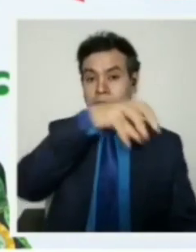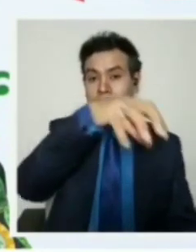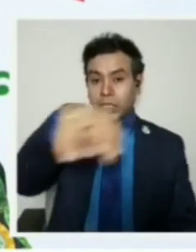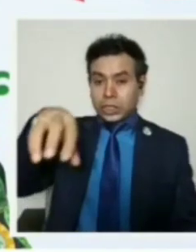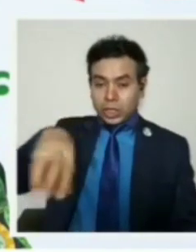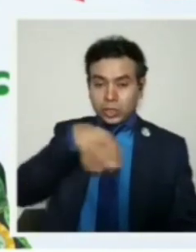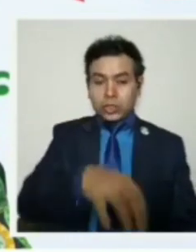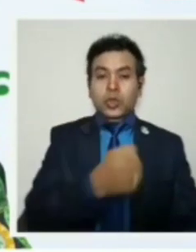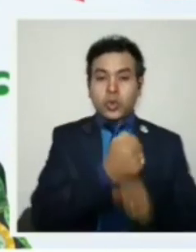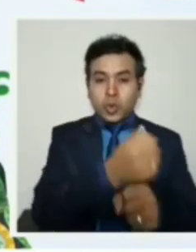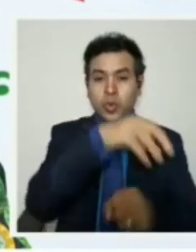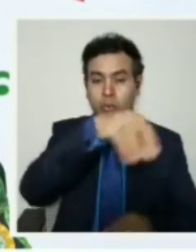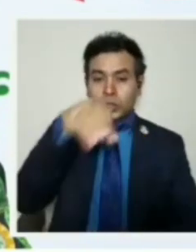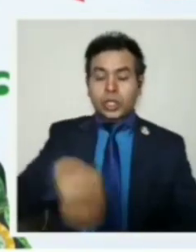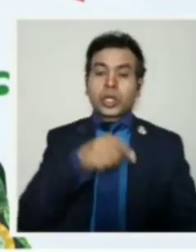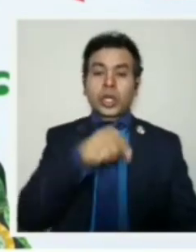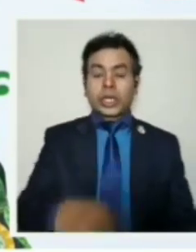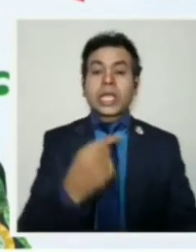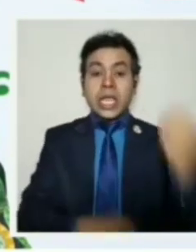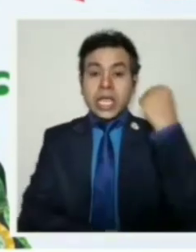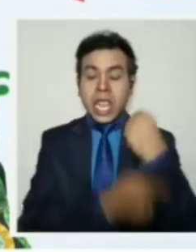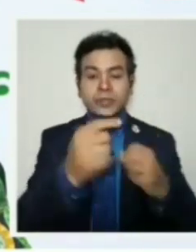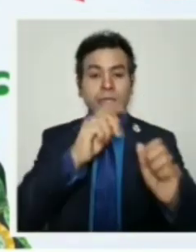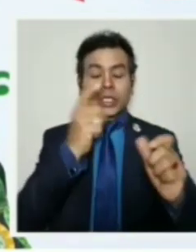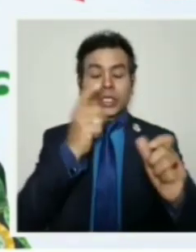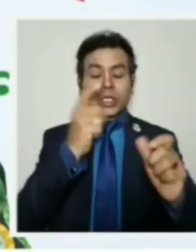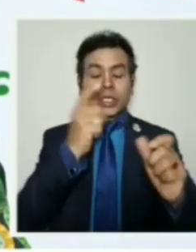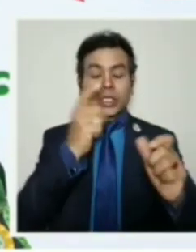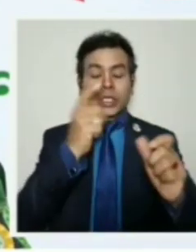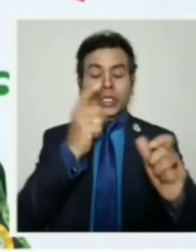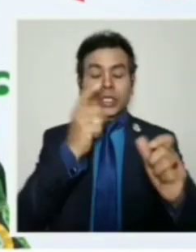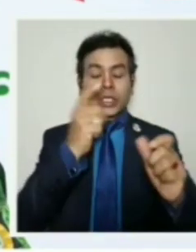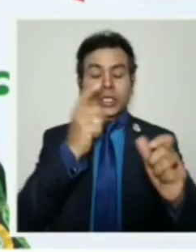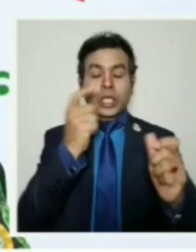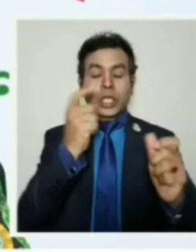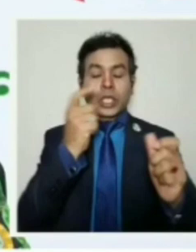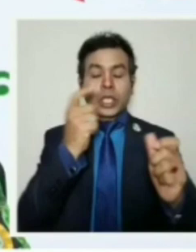প্রতিষ্ঠান এবং এই প্রতিষ্ঠানগুলির মাধ্যমে কোয়ারেন্টাইন সেবা দেওয়া যায়